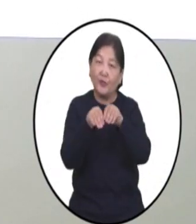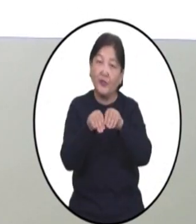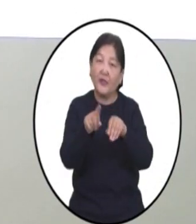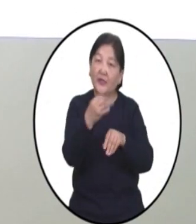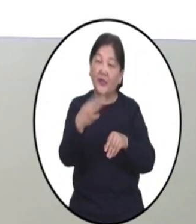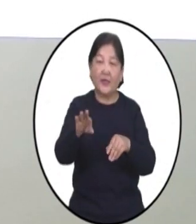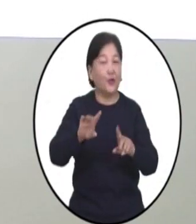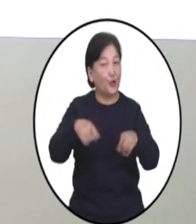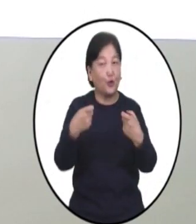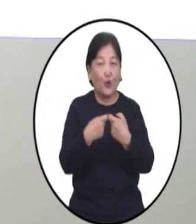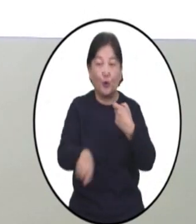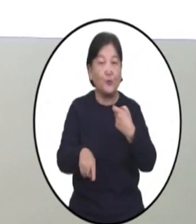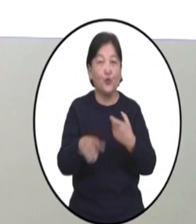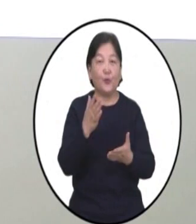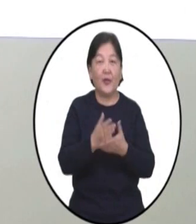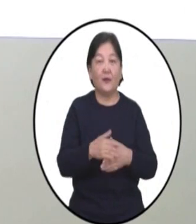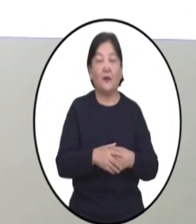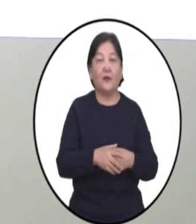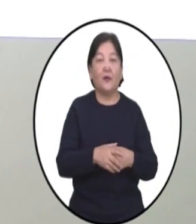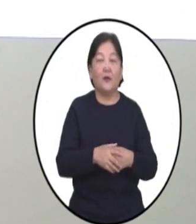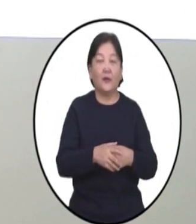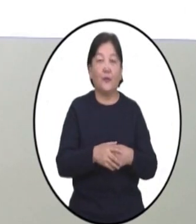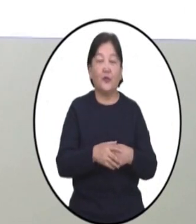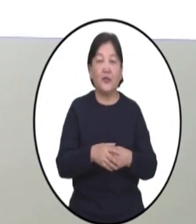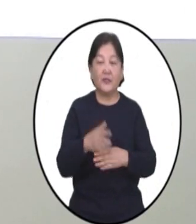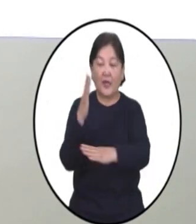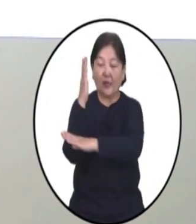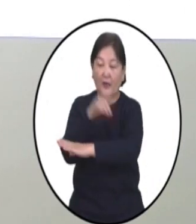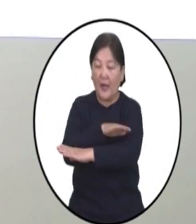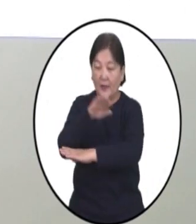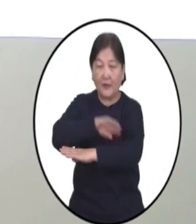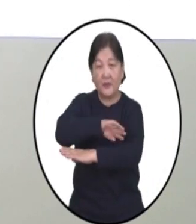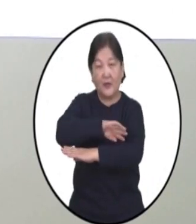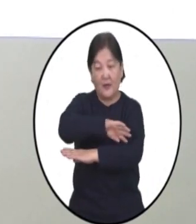жоохон тохиромжгүй байдаг. Тэгэхээр ер нь бол гол руугаа буюу хайрцаг руугаа